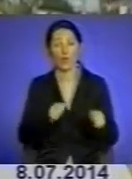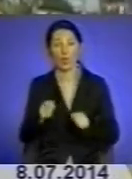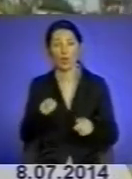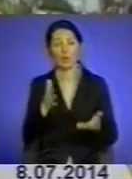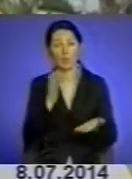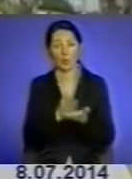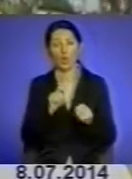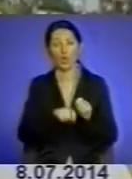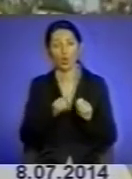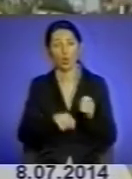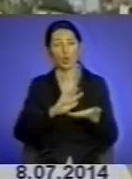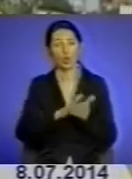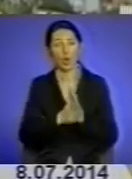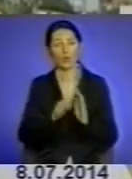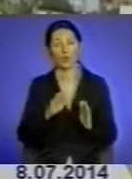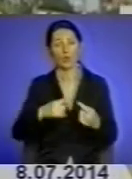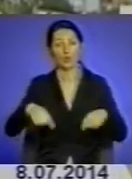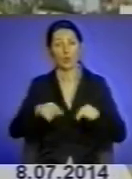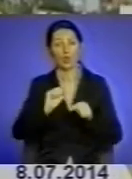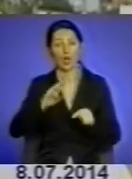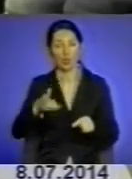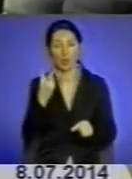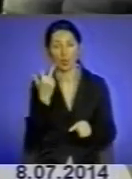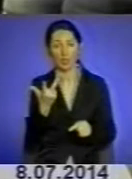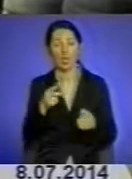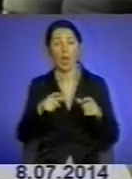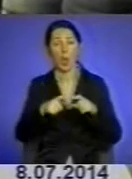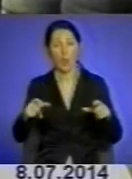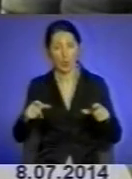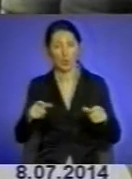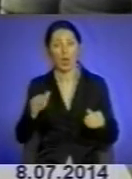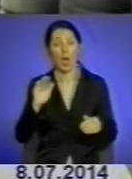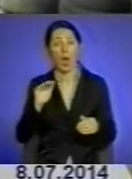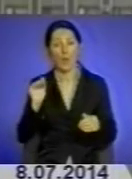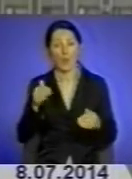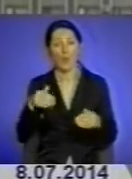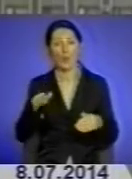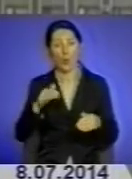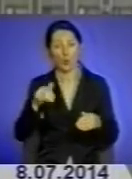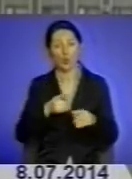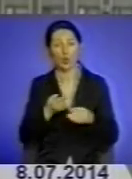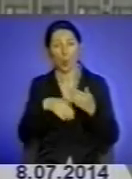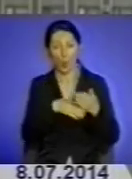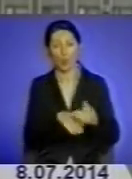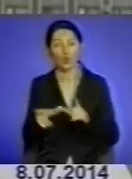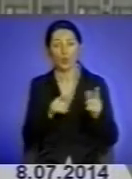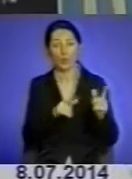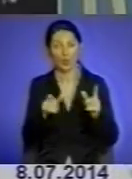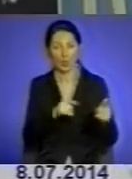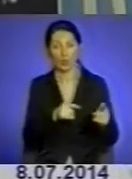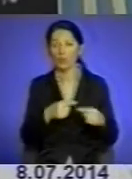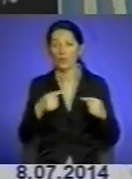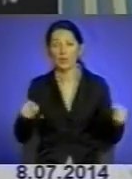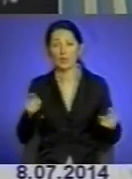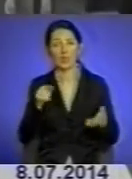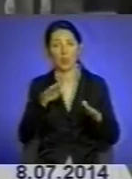пункти пропуску, в яких переселенцям допоможуть із пошуком місць для тимчасового переїзду в будь-який регіон України, створені у Сватовому на Луганщині,